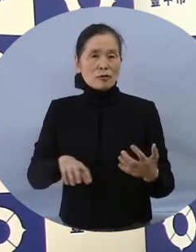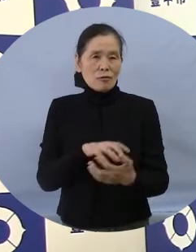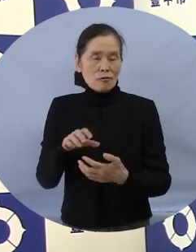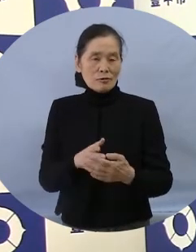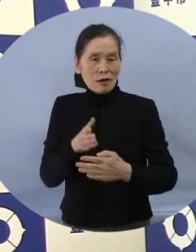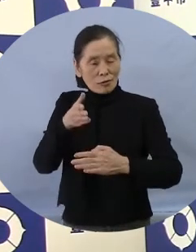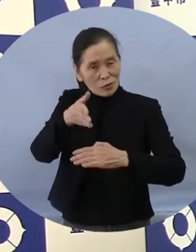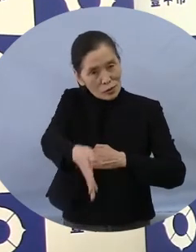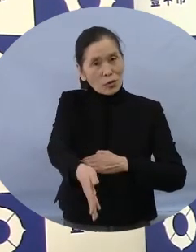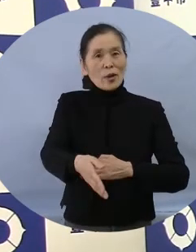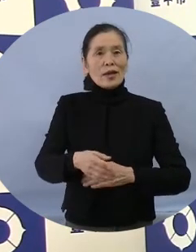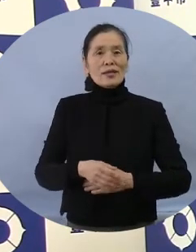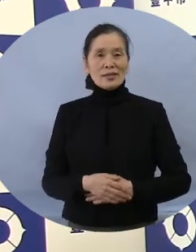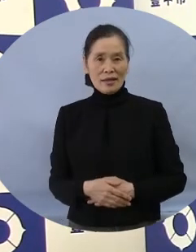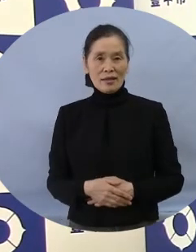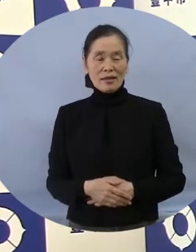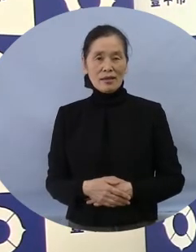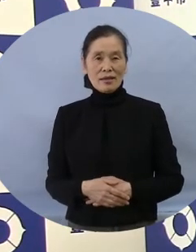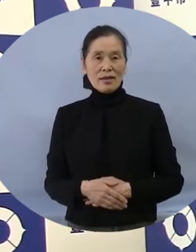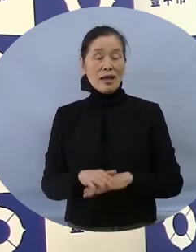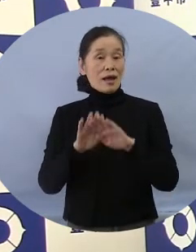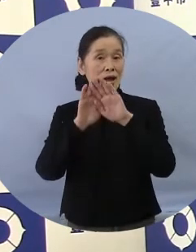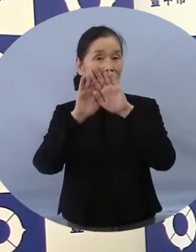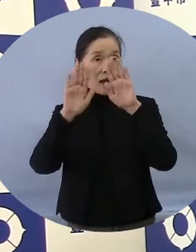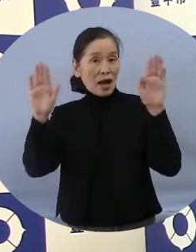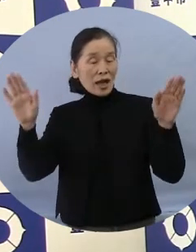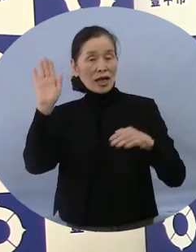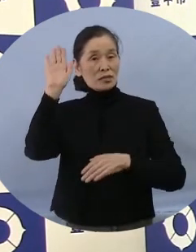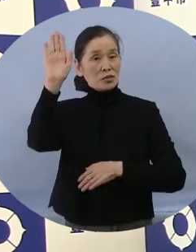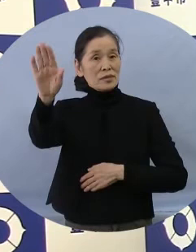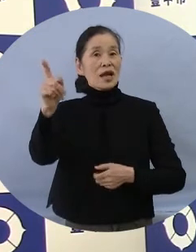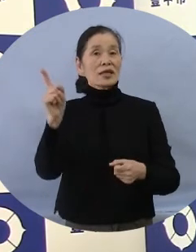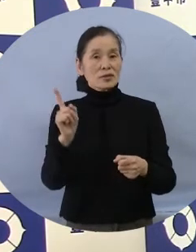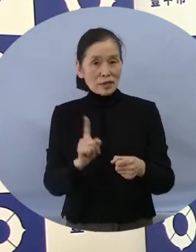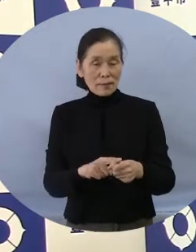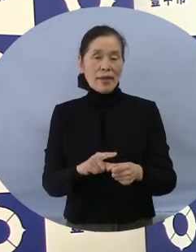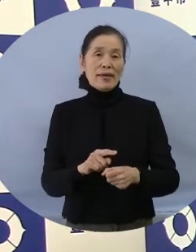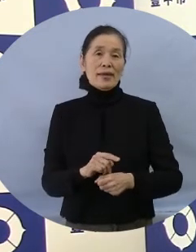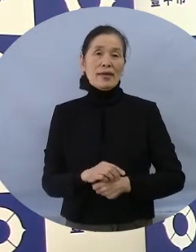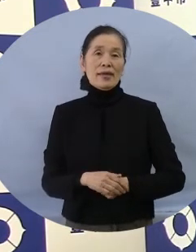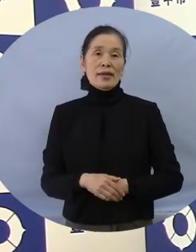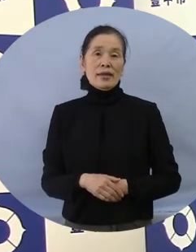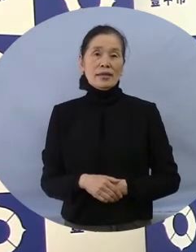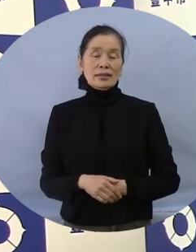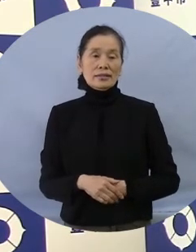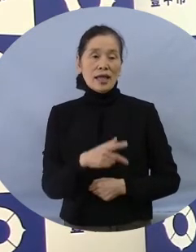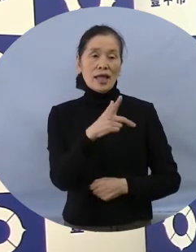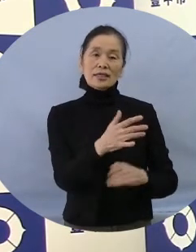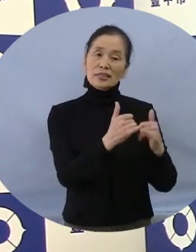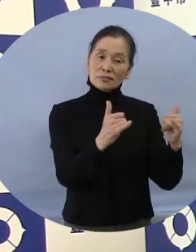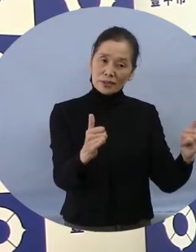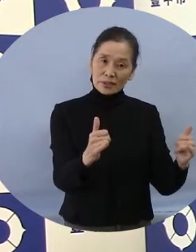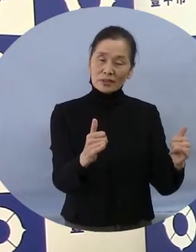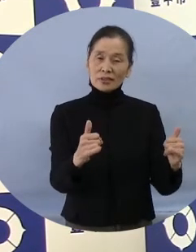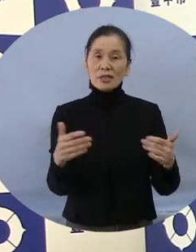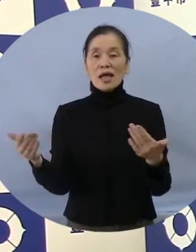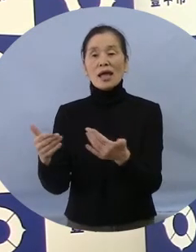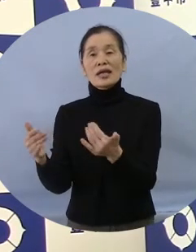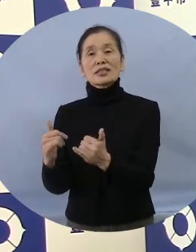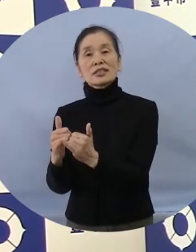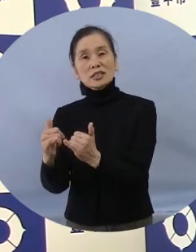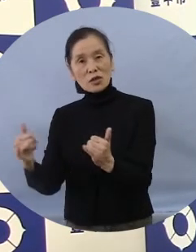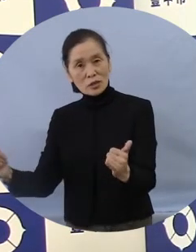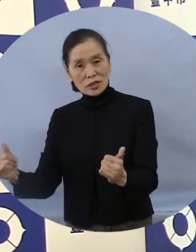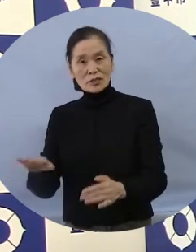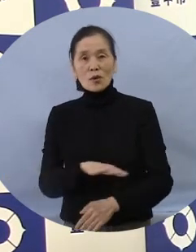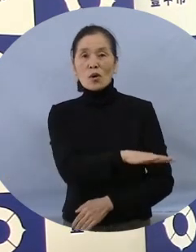先へと続く明るい未来のため、市民の皆さん、そして事業者の皆さんと共に